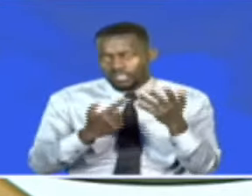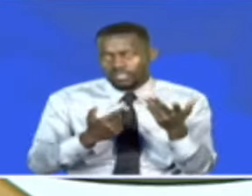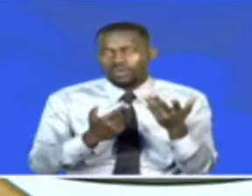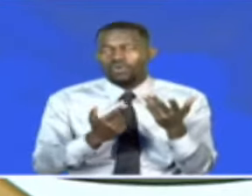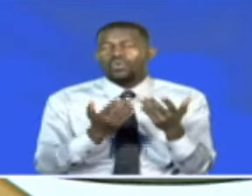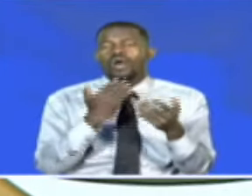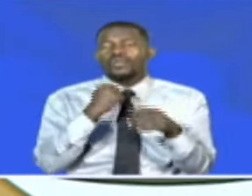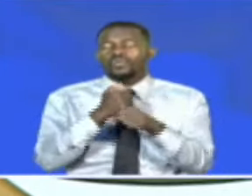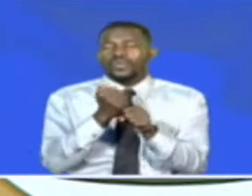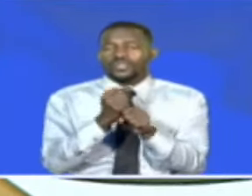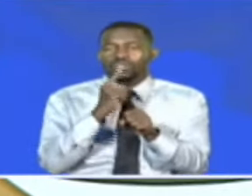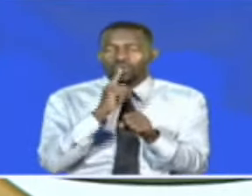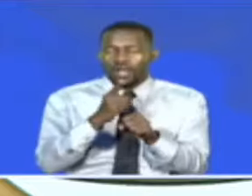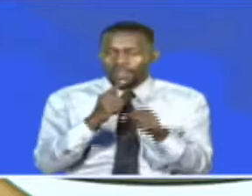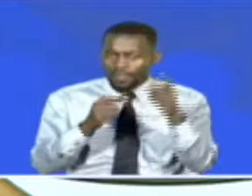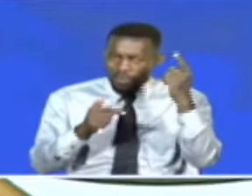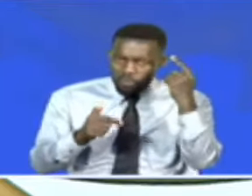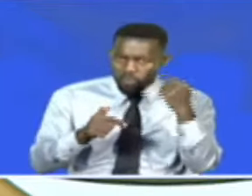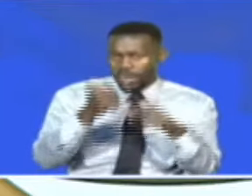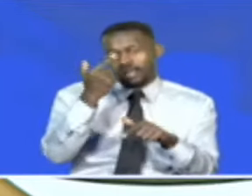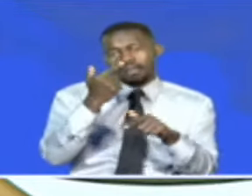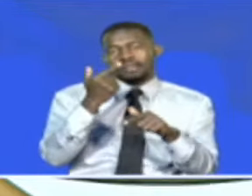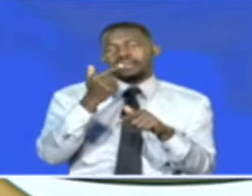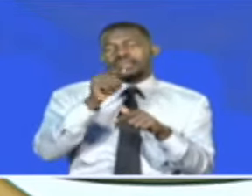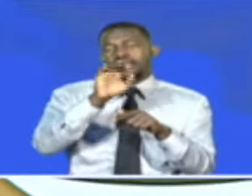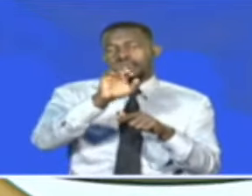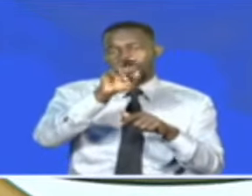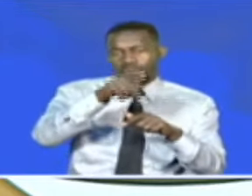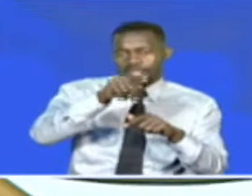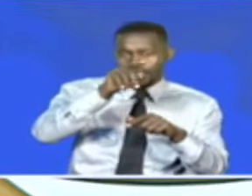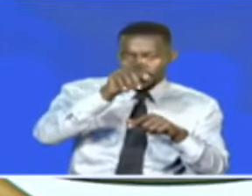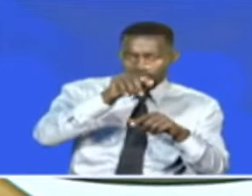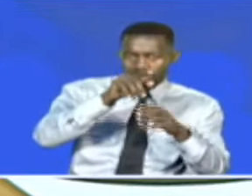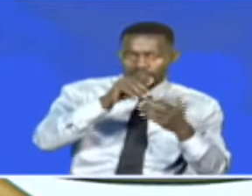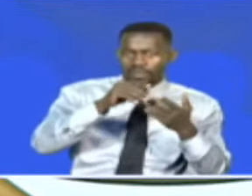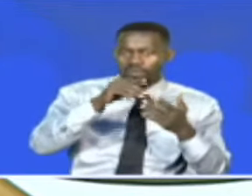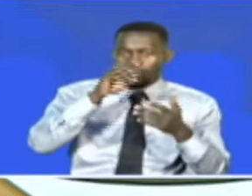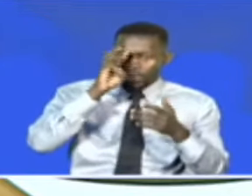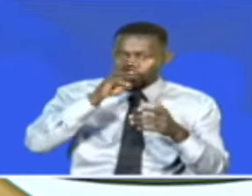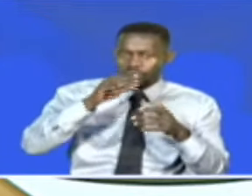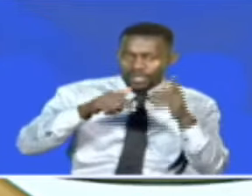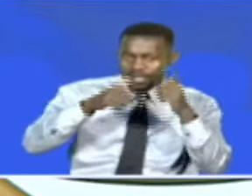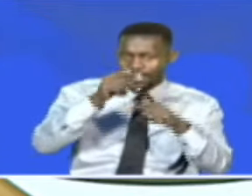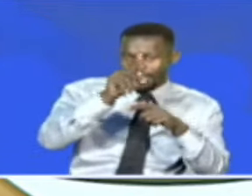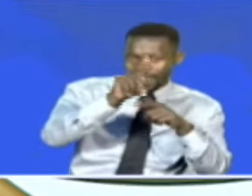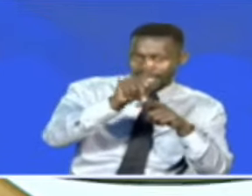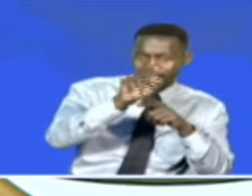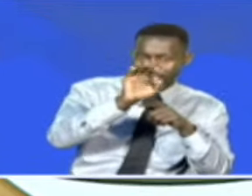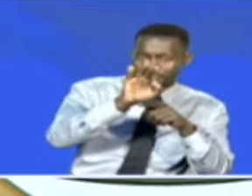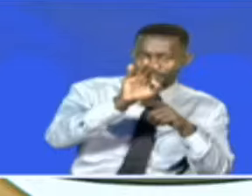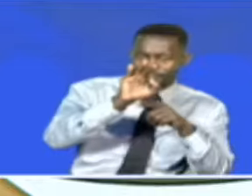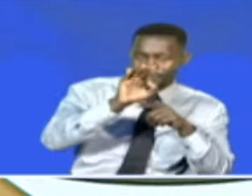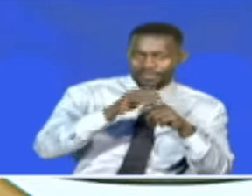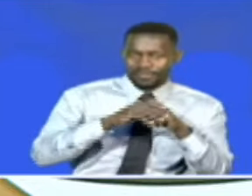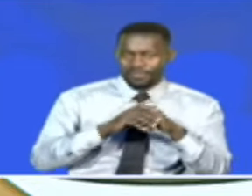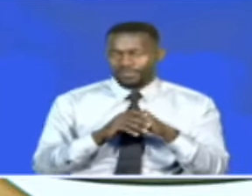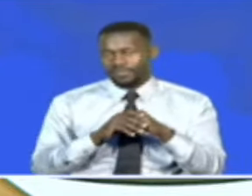ya humu nchini msimu ujao. Balecho alijiunga na Tusker FC kutoka timu ya Murang'a Seal.